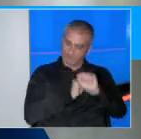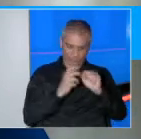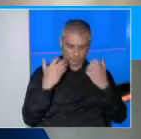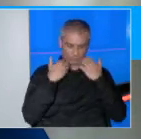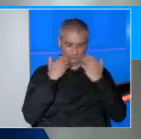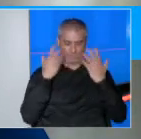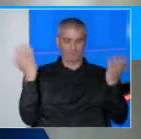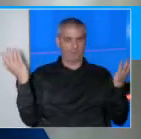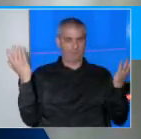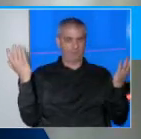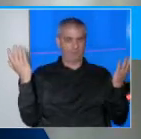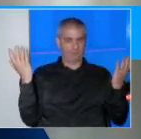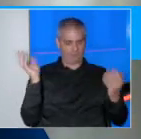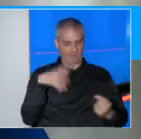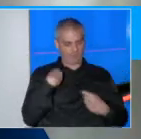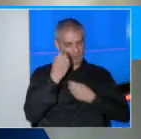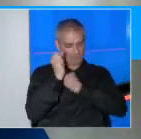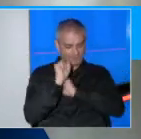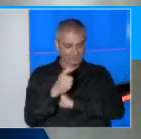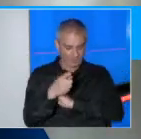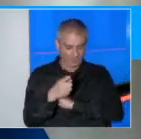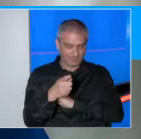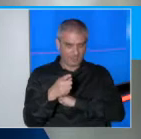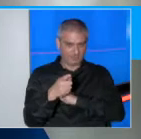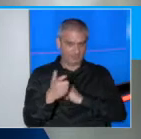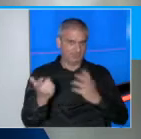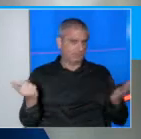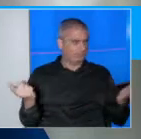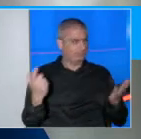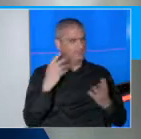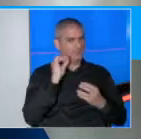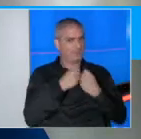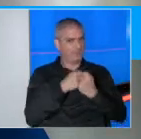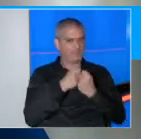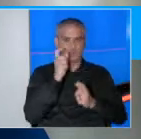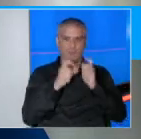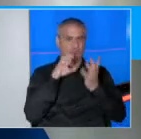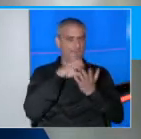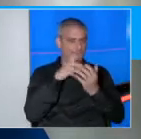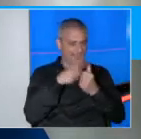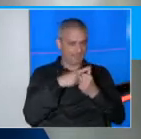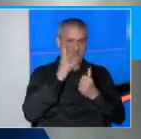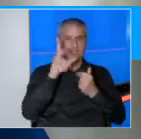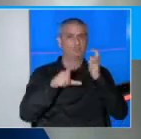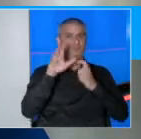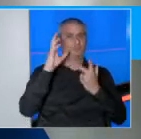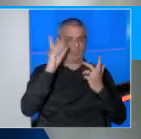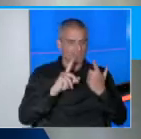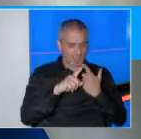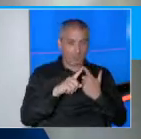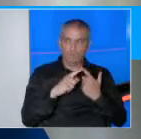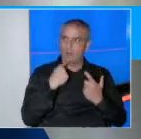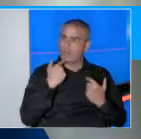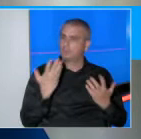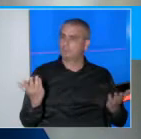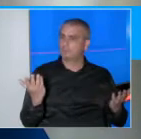שיש לו ניסיון ביטחוני, כן? לבוא לתת יד במאבק הבאמת קשה שעברו, גם תושבי מרכז הארץ, גם תושבי הדרום, גם לבוא,